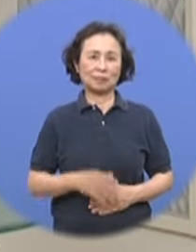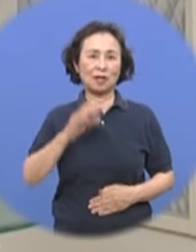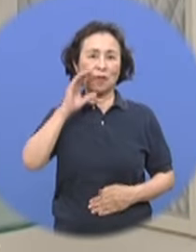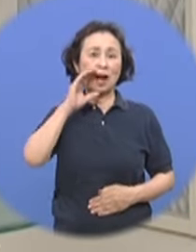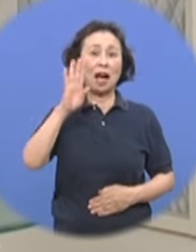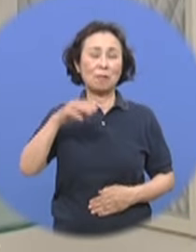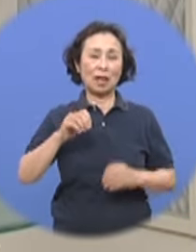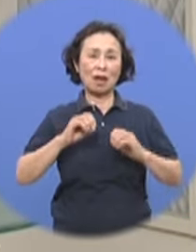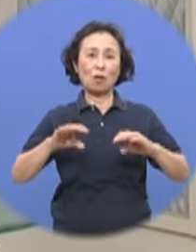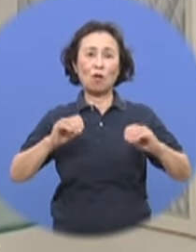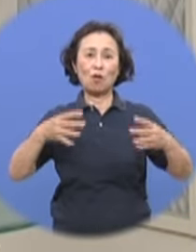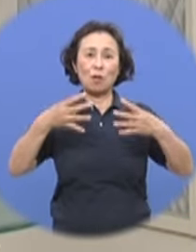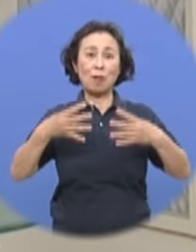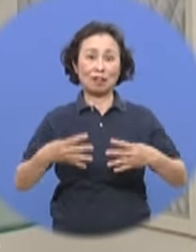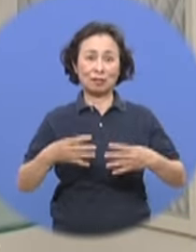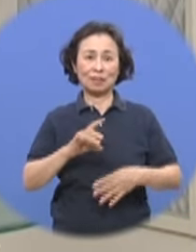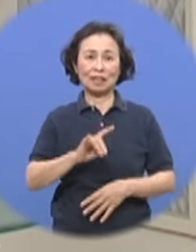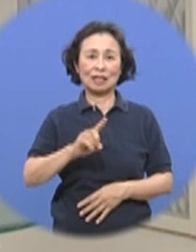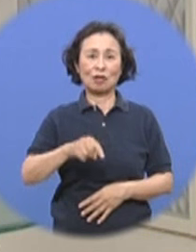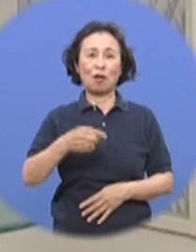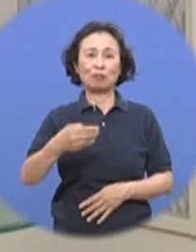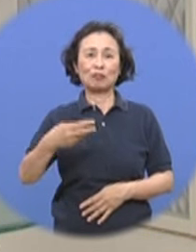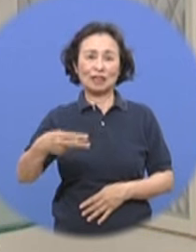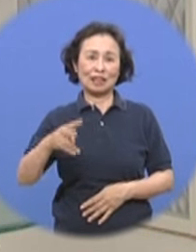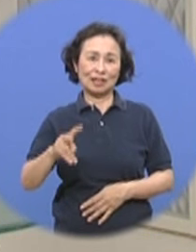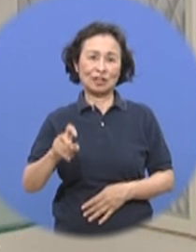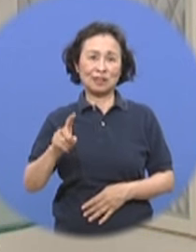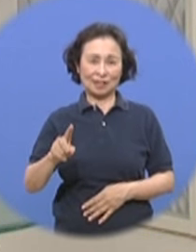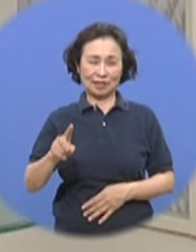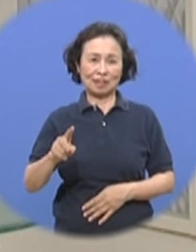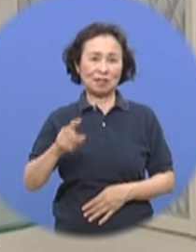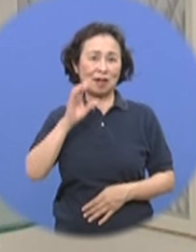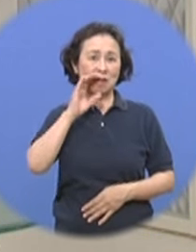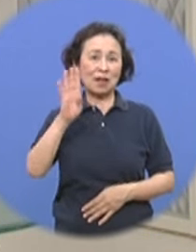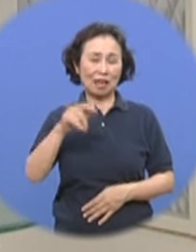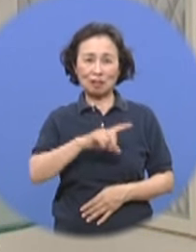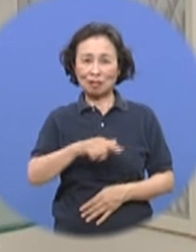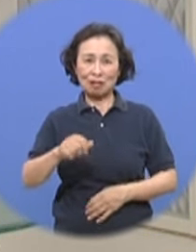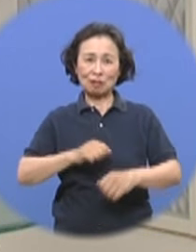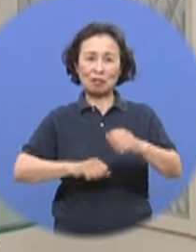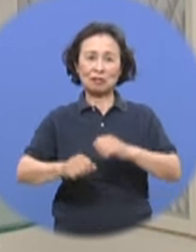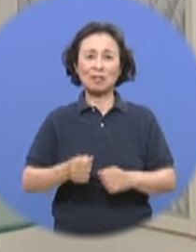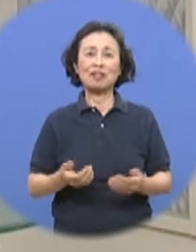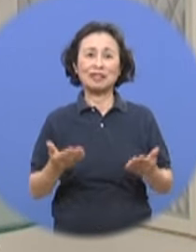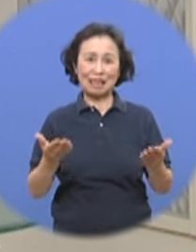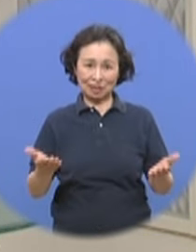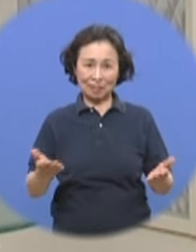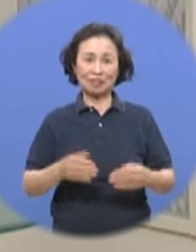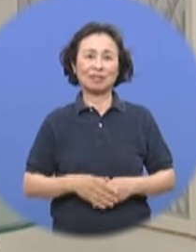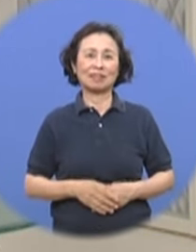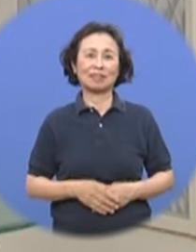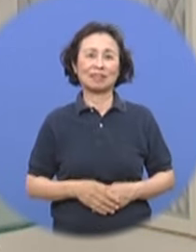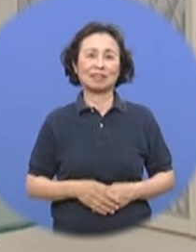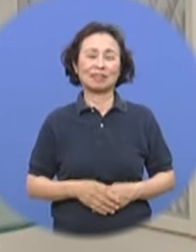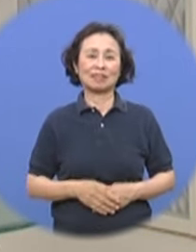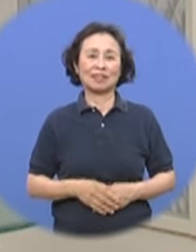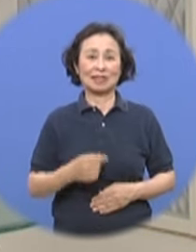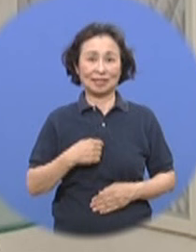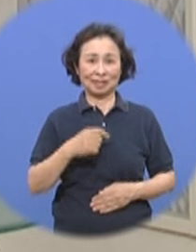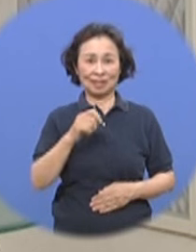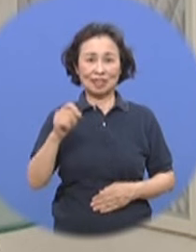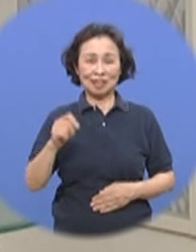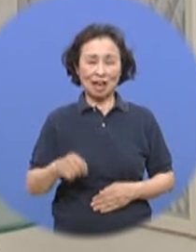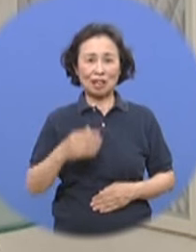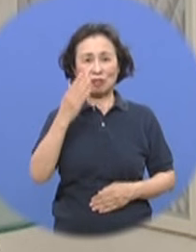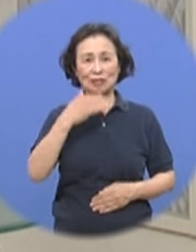和歌山県広報番組紀の国21、和歌山県のさまざまな取り組みをお伝えします。司会の佐藤瑞穂です